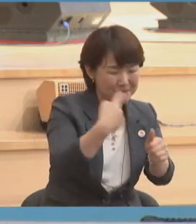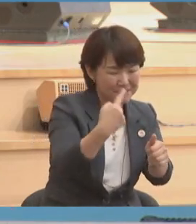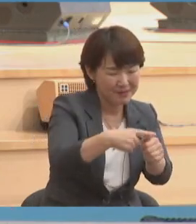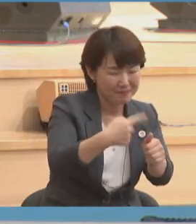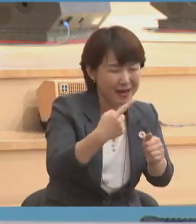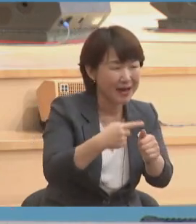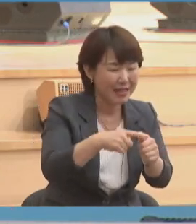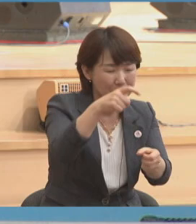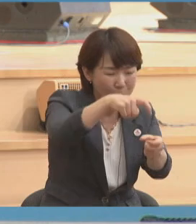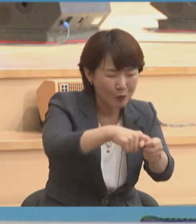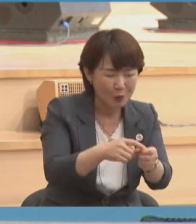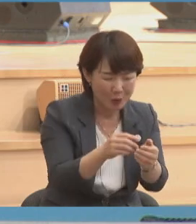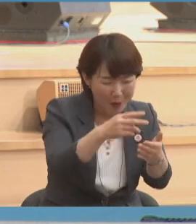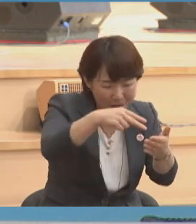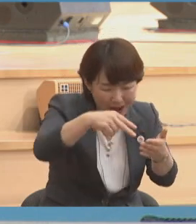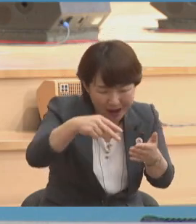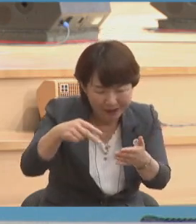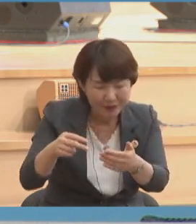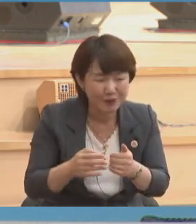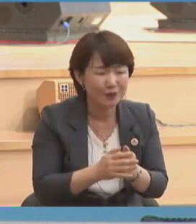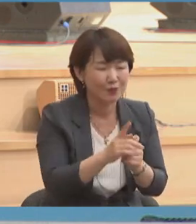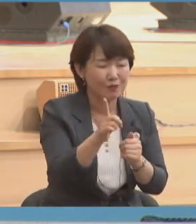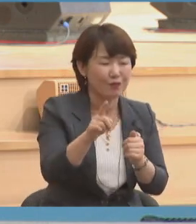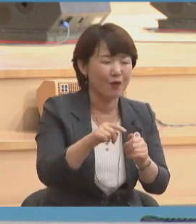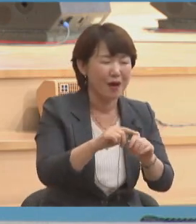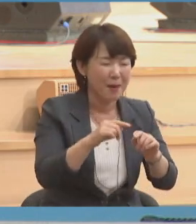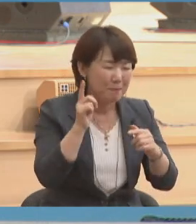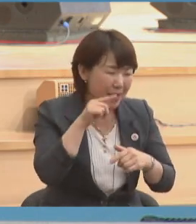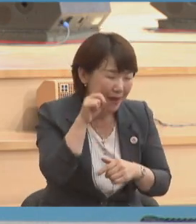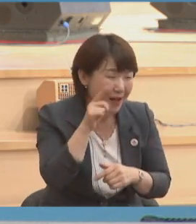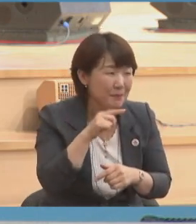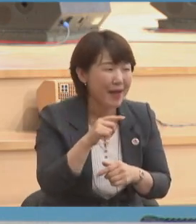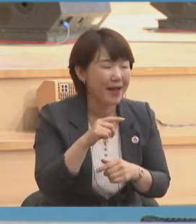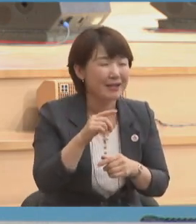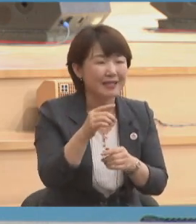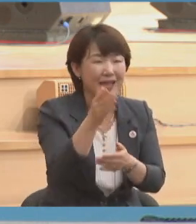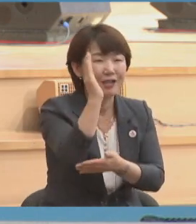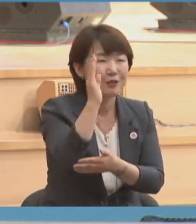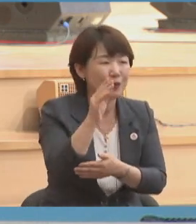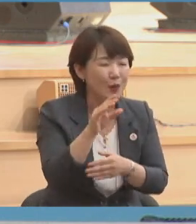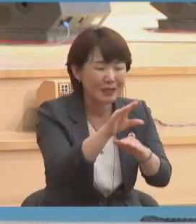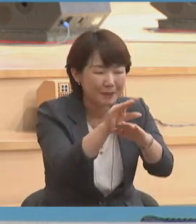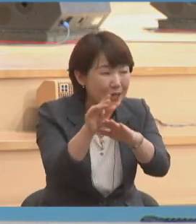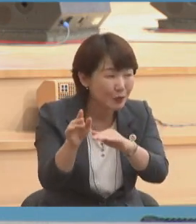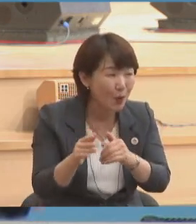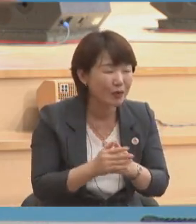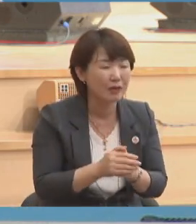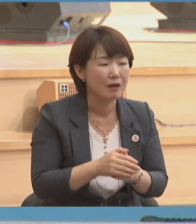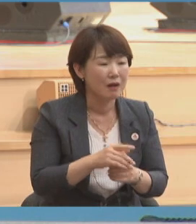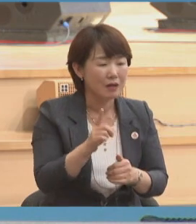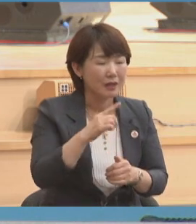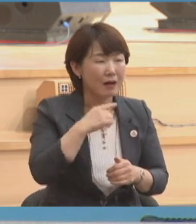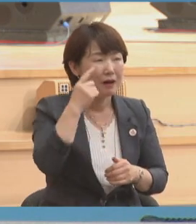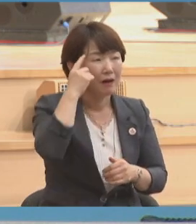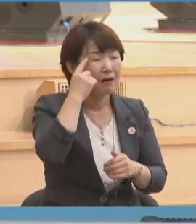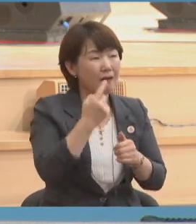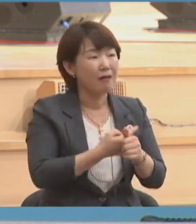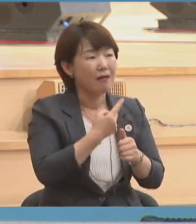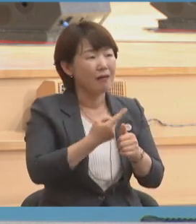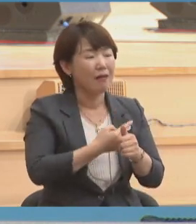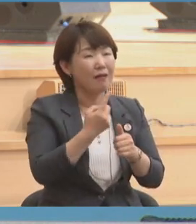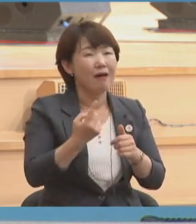서적, 비판, 정죄를 위해서 상시로 틀어놨던 기독교 설교 방송, 이게 자기도 모르는 사이에